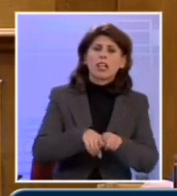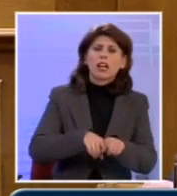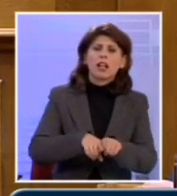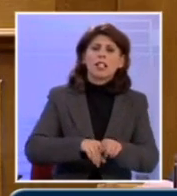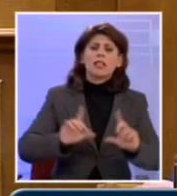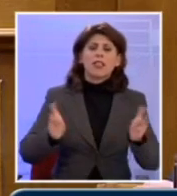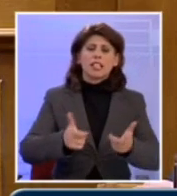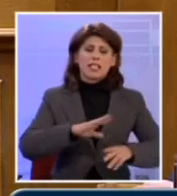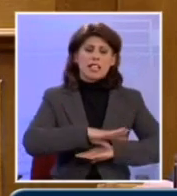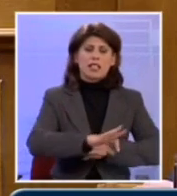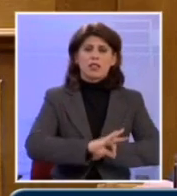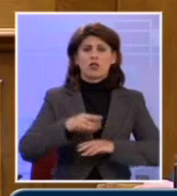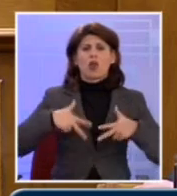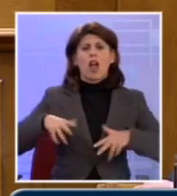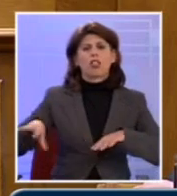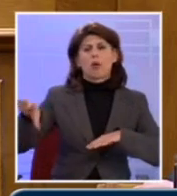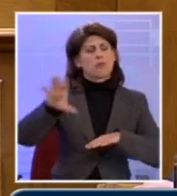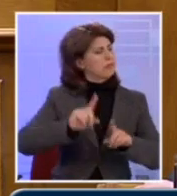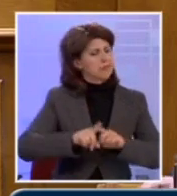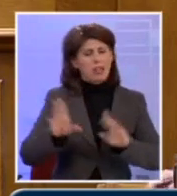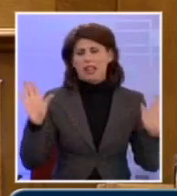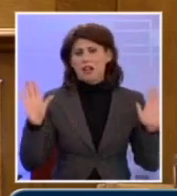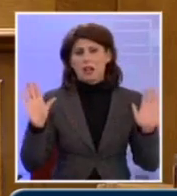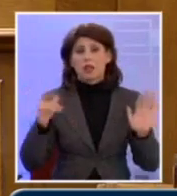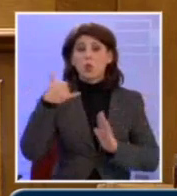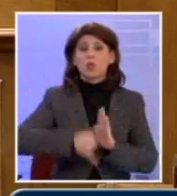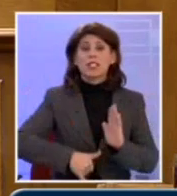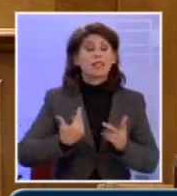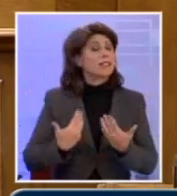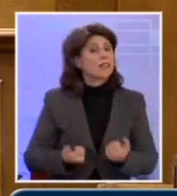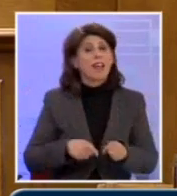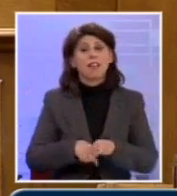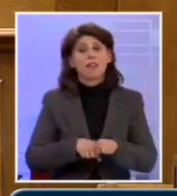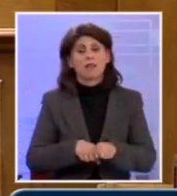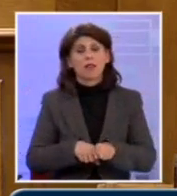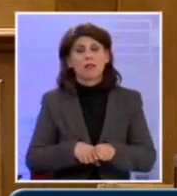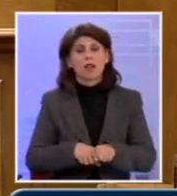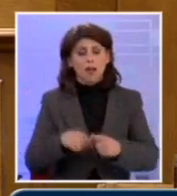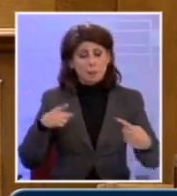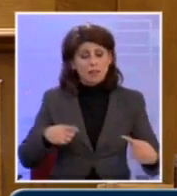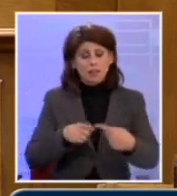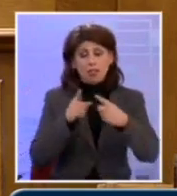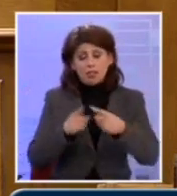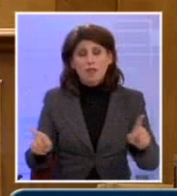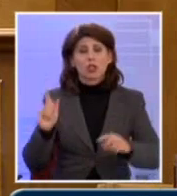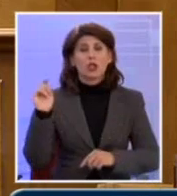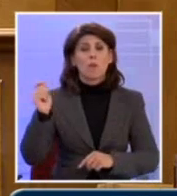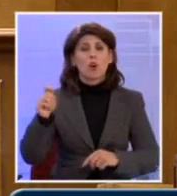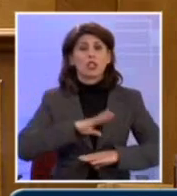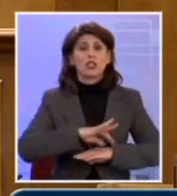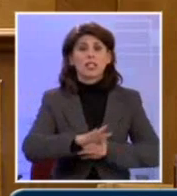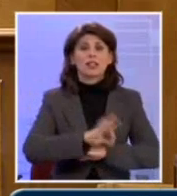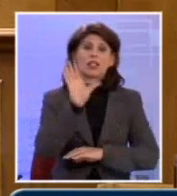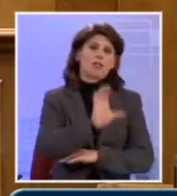εθνικές στρατηγικές των κρατών. Στην ουσία έχει να κάνει με τη σύγκρουση διαφορετικών πολιτικών στρατηγικών